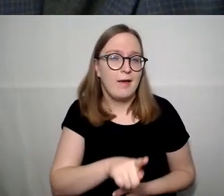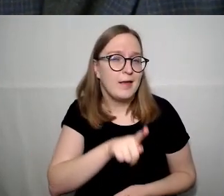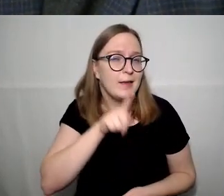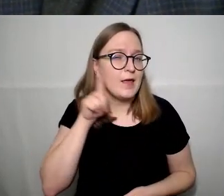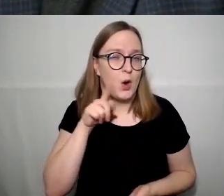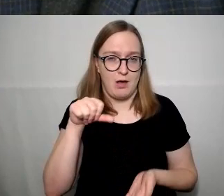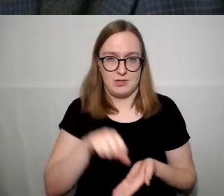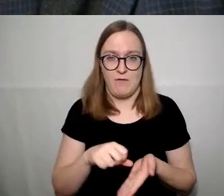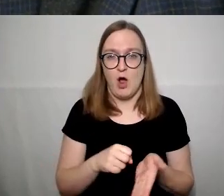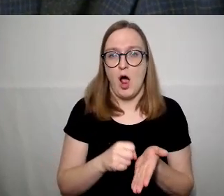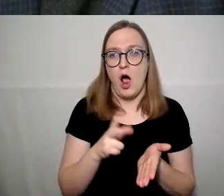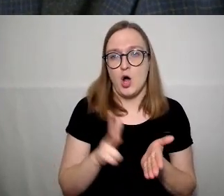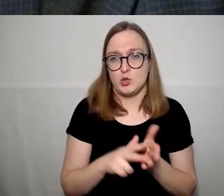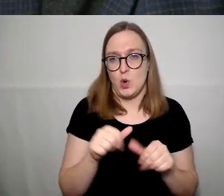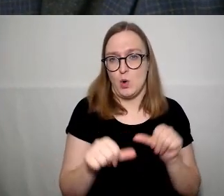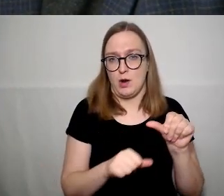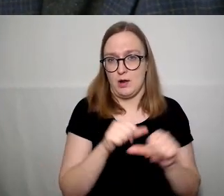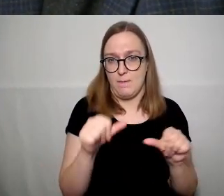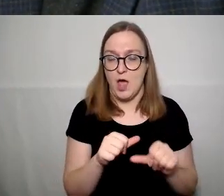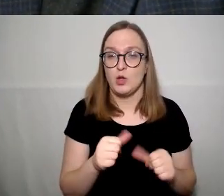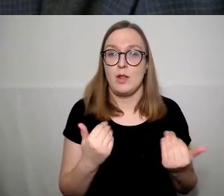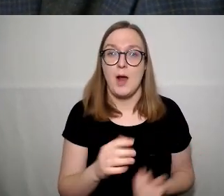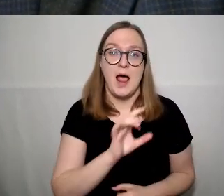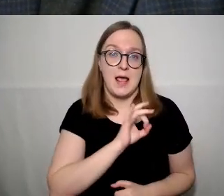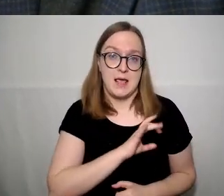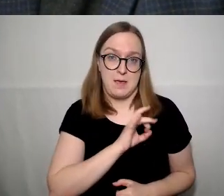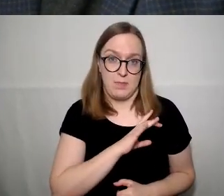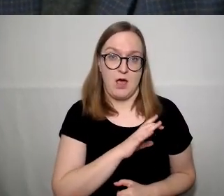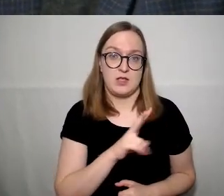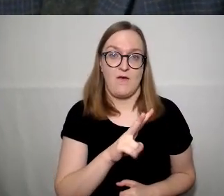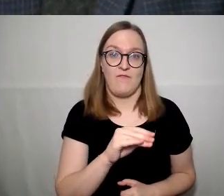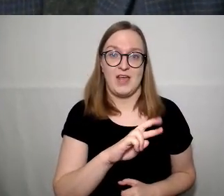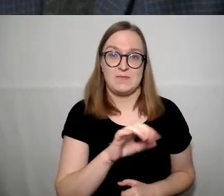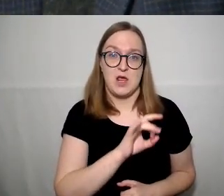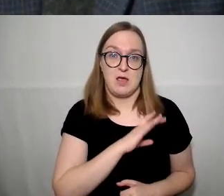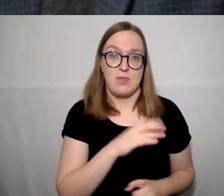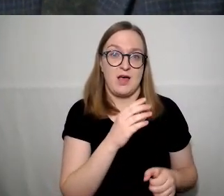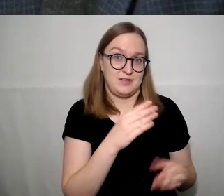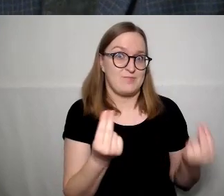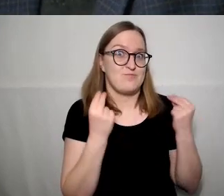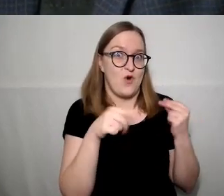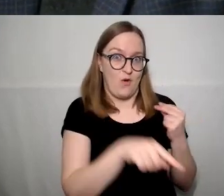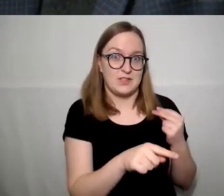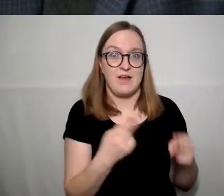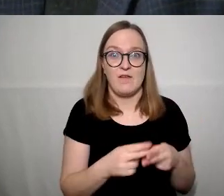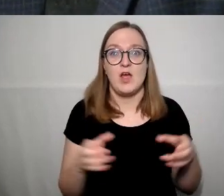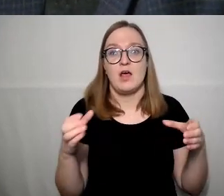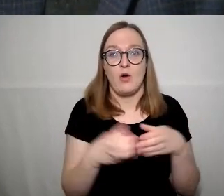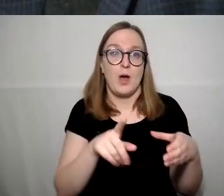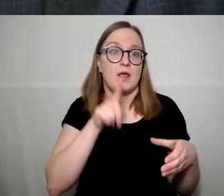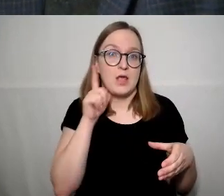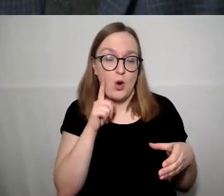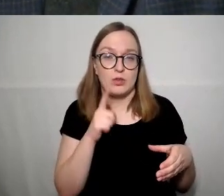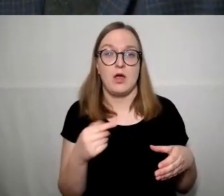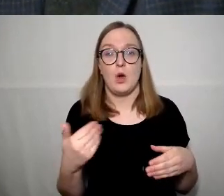18-metį Elektrėnų versmės gimnazijos mokinį. Tai yra jauna veržli kompanija, kuri pasiryžusi kipti darbus. Bent vieną